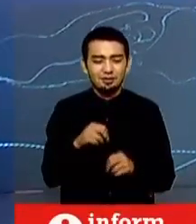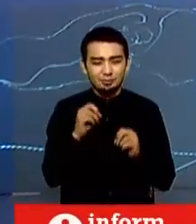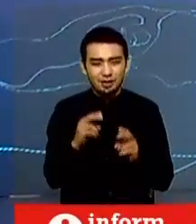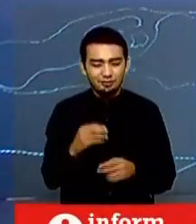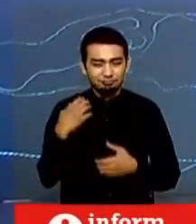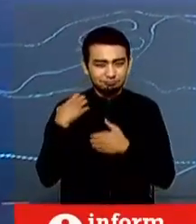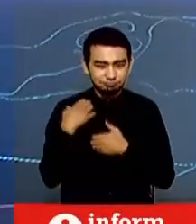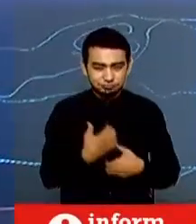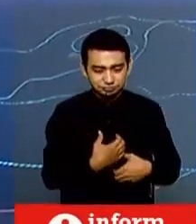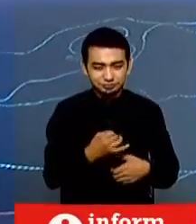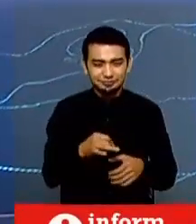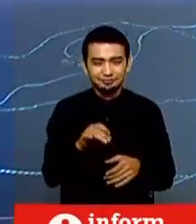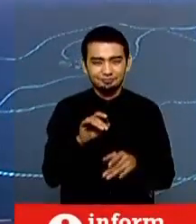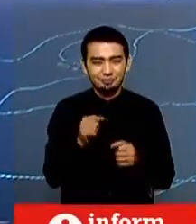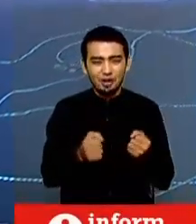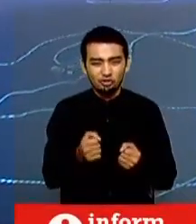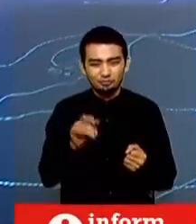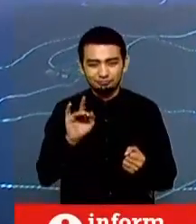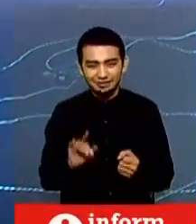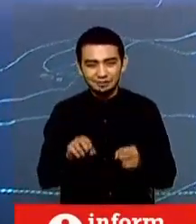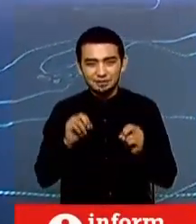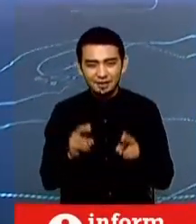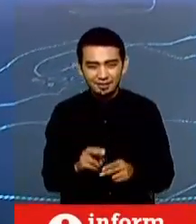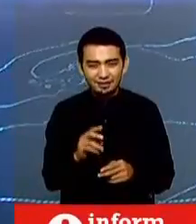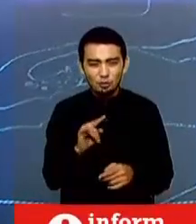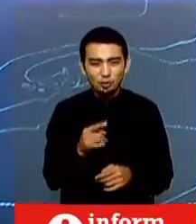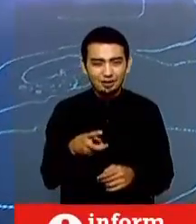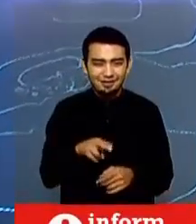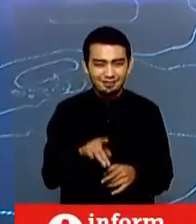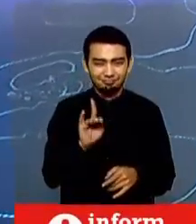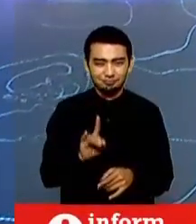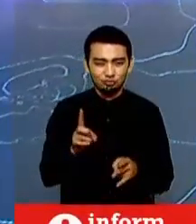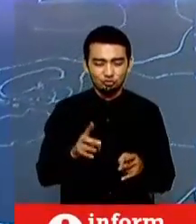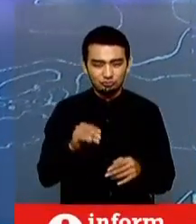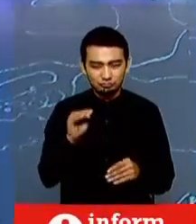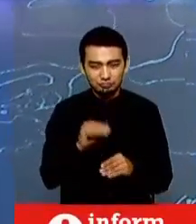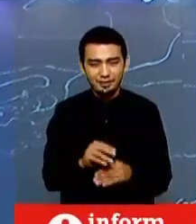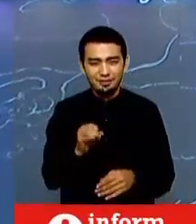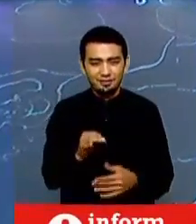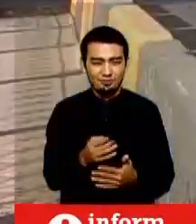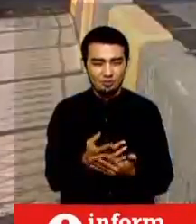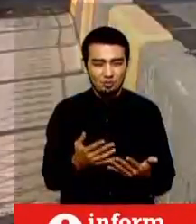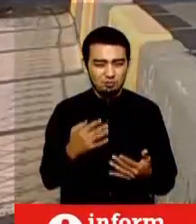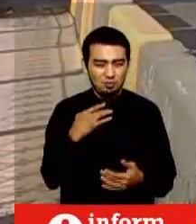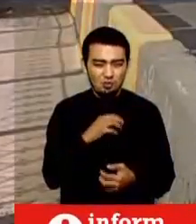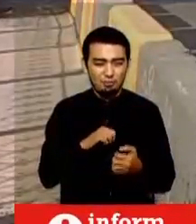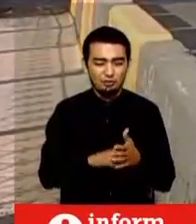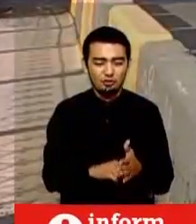ремней безопасности. Почему закон о перевозке детей не работает на практике, разбиралась Анастасия Новикова.